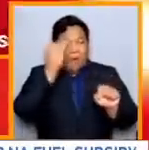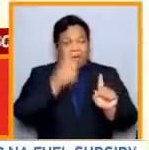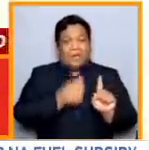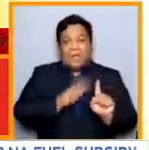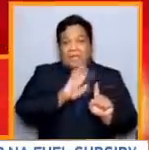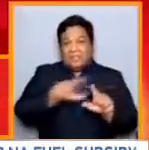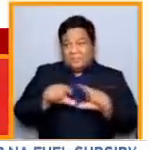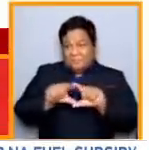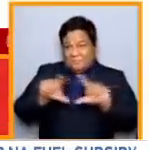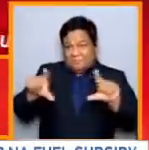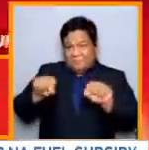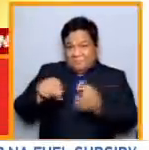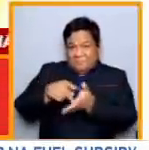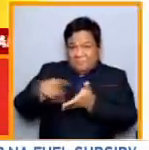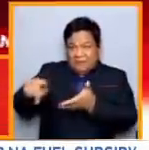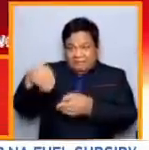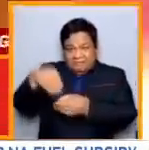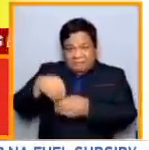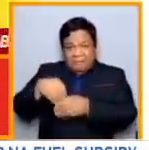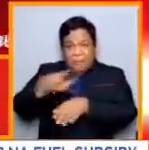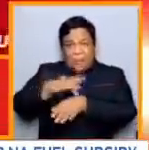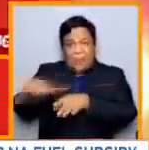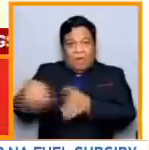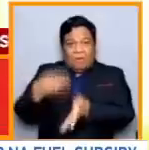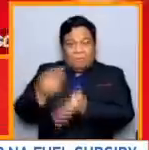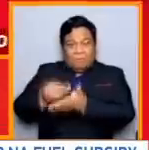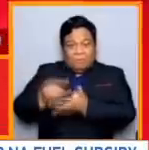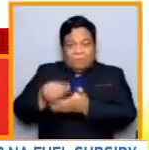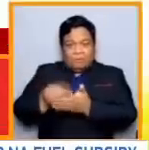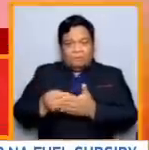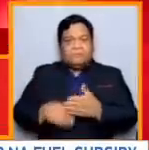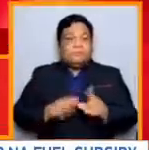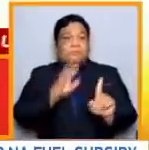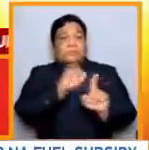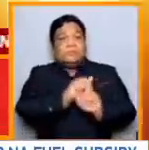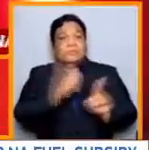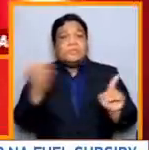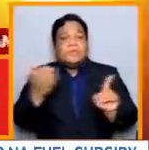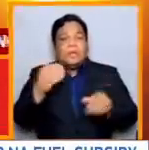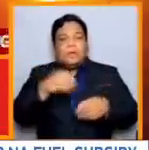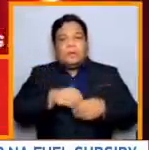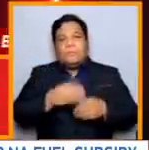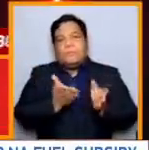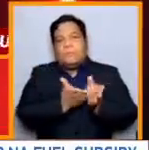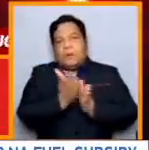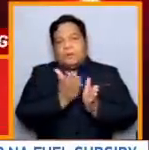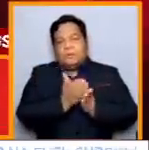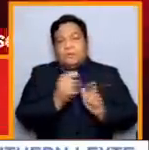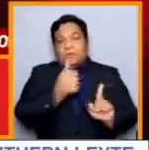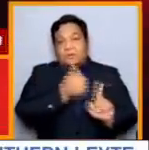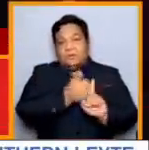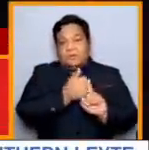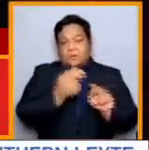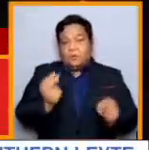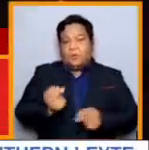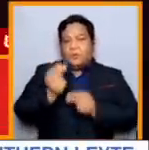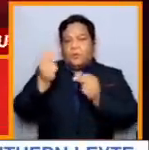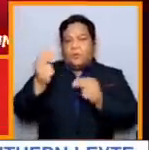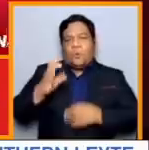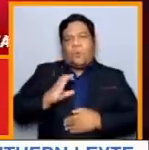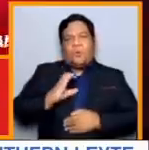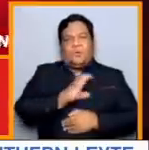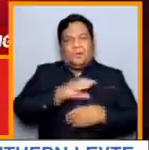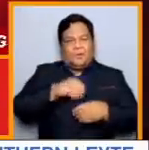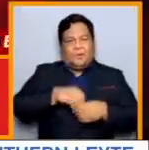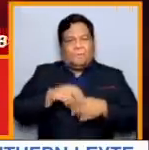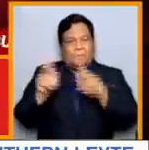barangay Ugong sa Pasig City kagabi. Tumatakbo siya bilang congresswoman ng 2nd District ng Palawan. Tumanggi magbigay ng pahayag sa kamera